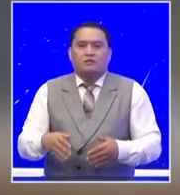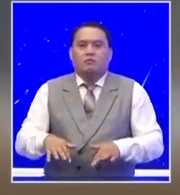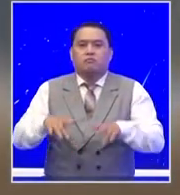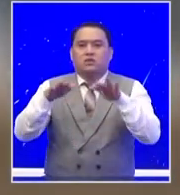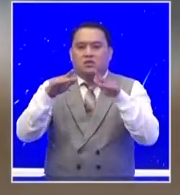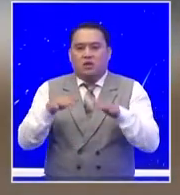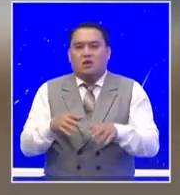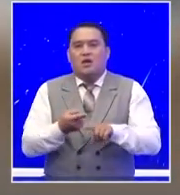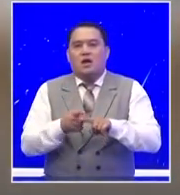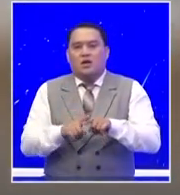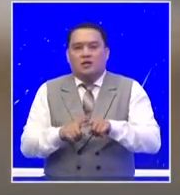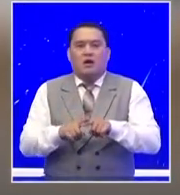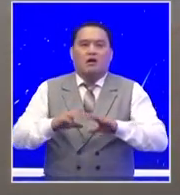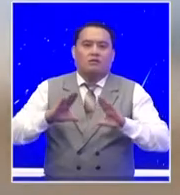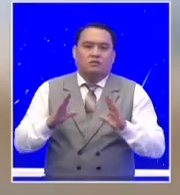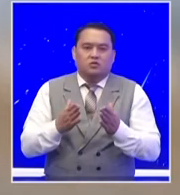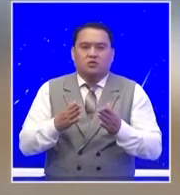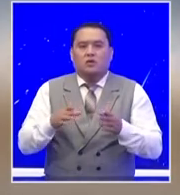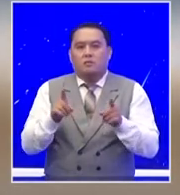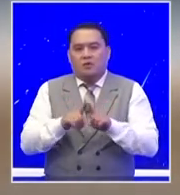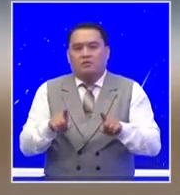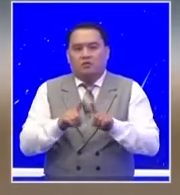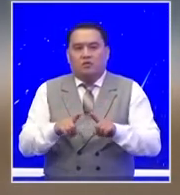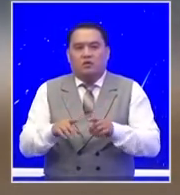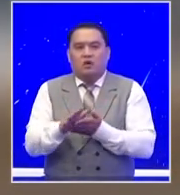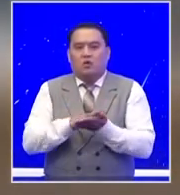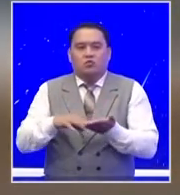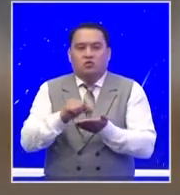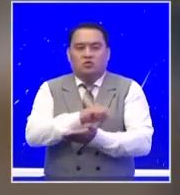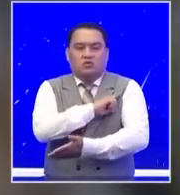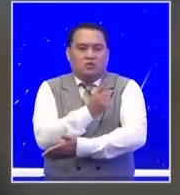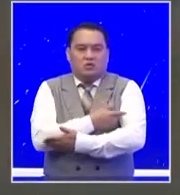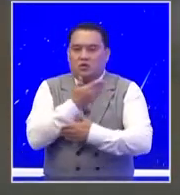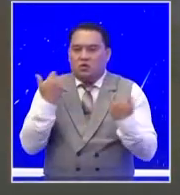земли пыль и песок. Данное явление локальное и не имеет разрушительной силы.